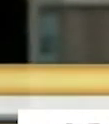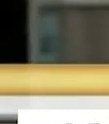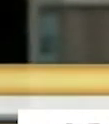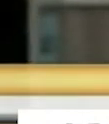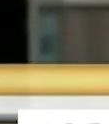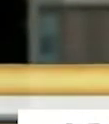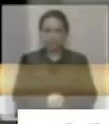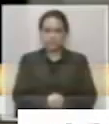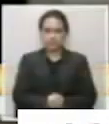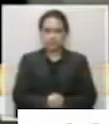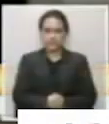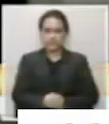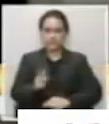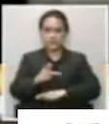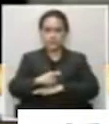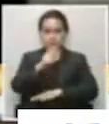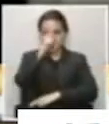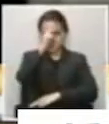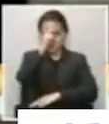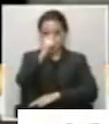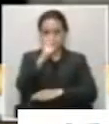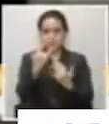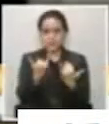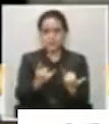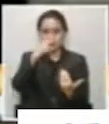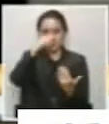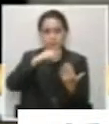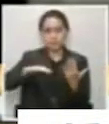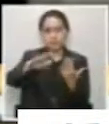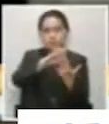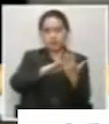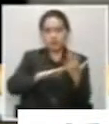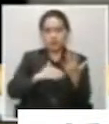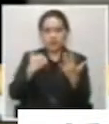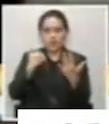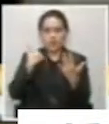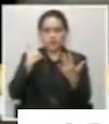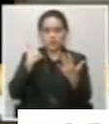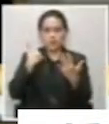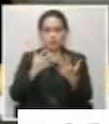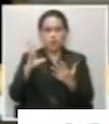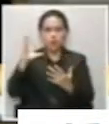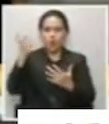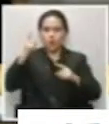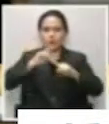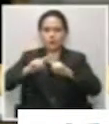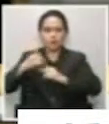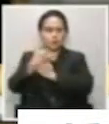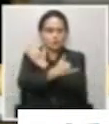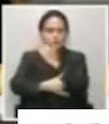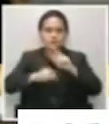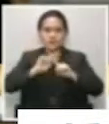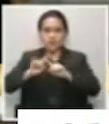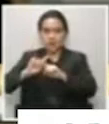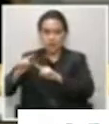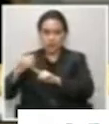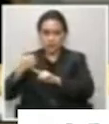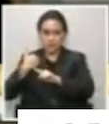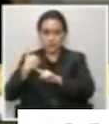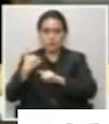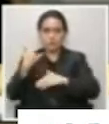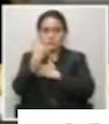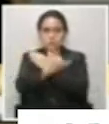ศเดียวเราอยู่ท่ามกลางประชาคมโลกซึ่งมีหลายกลุ่มและแต่ละกลุ่มแต่ละประเ